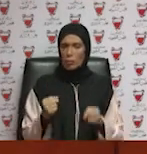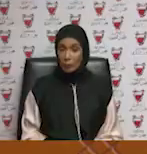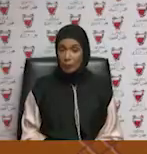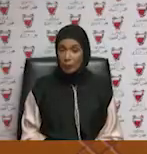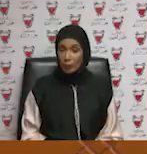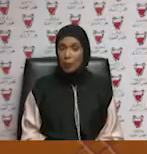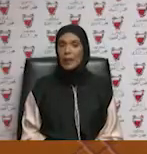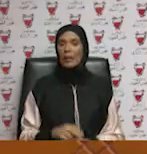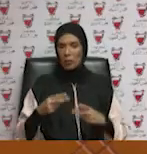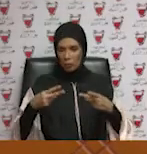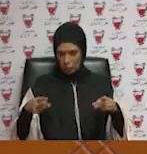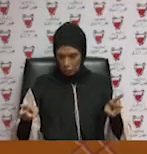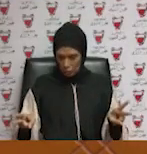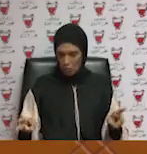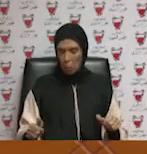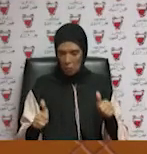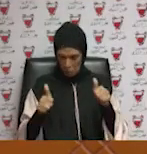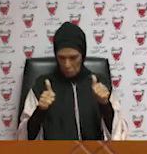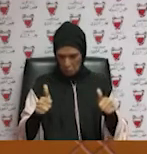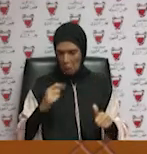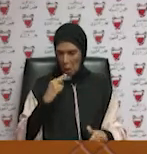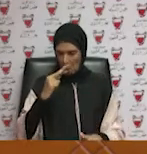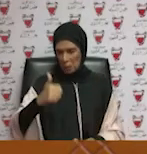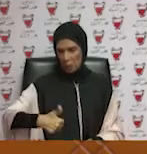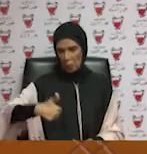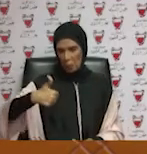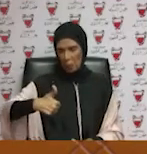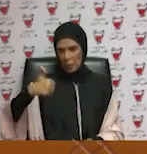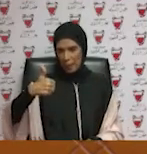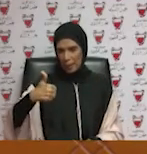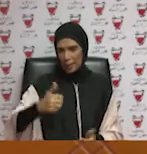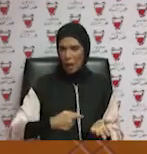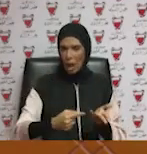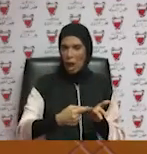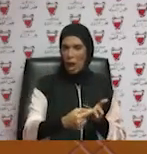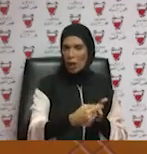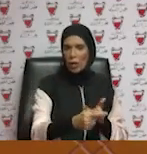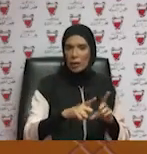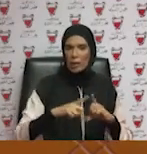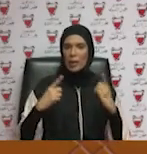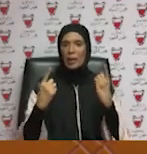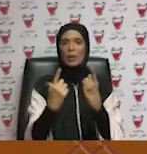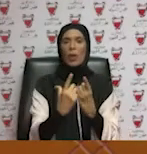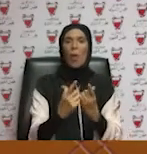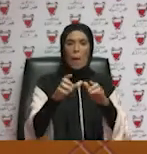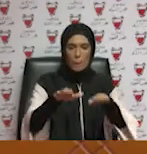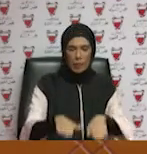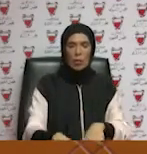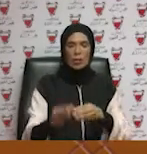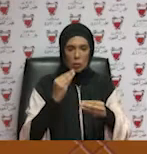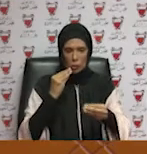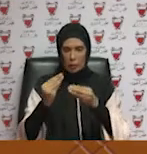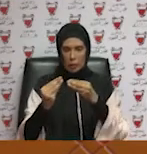تماما أتفق مع ما تفضلت فيه معاليك تماما. الآن توصية اللجنة هي توصية مجلس الشورى